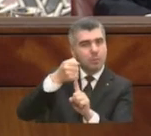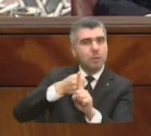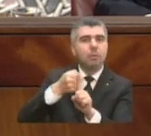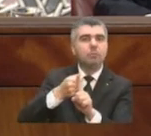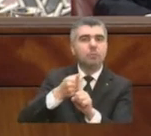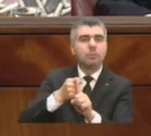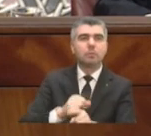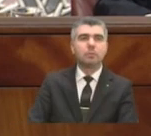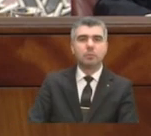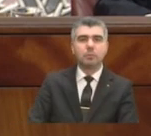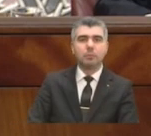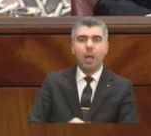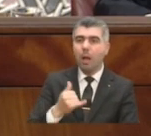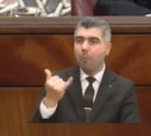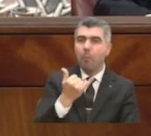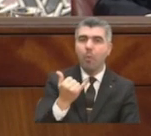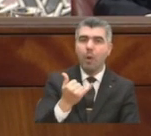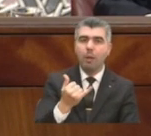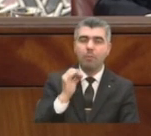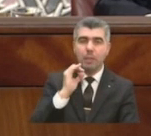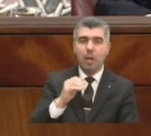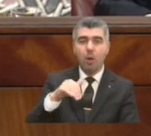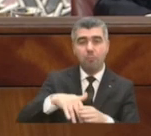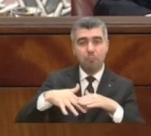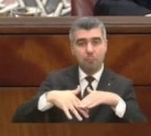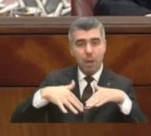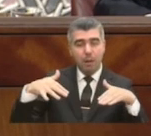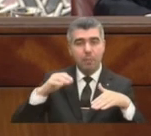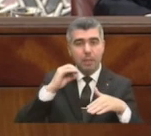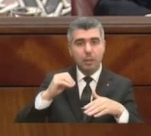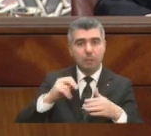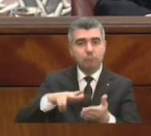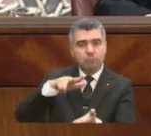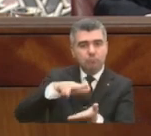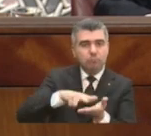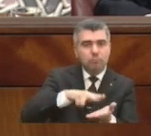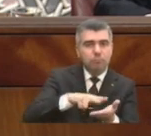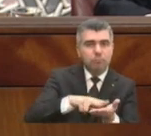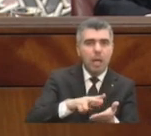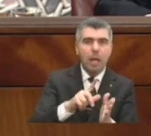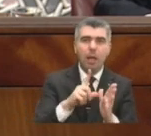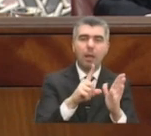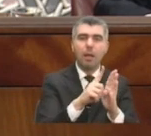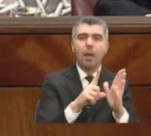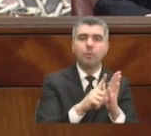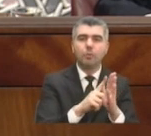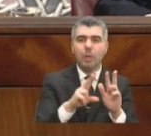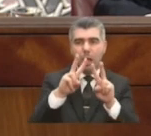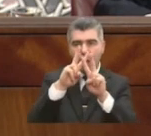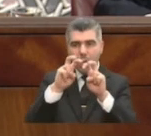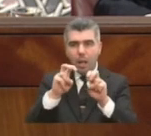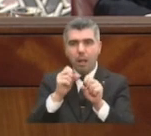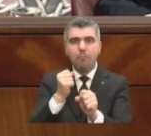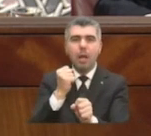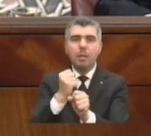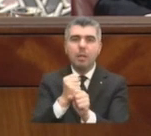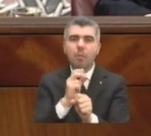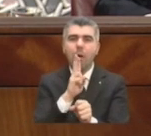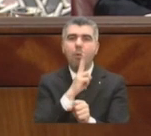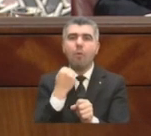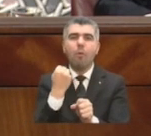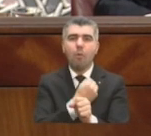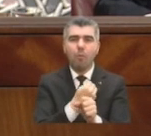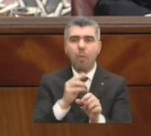وبمارسه السلطه التشريعيه والتصويت على القوانين ومراقبه عمل الحكومه وتقييم